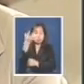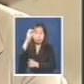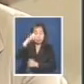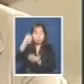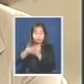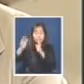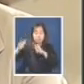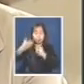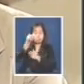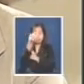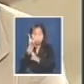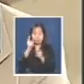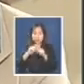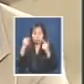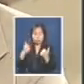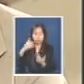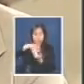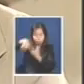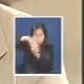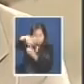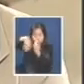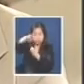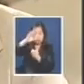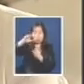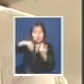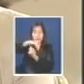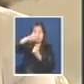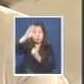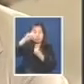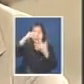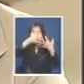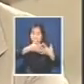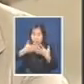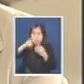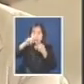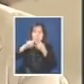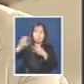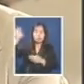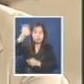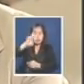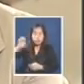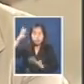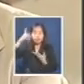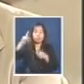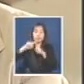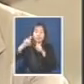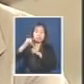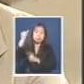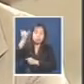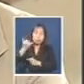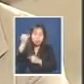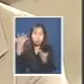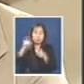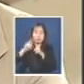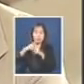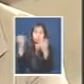คะซึ่งพอความผันผวนทางเศรษฐกิจของสหรัฐเองหรือทางยุโรปเองก็ทำให้มีผลกระทบหรือว่าแม้ทั้งเหตุ